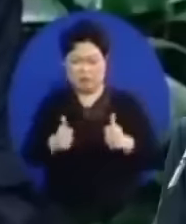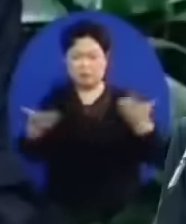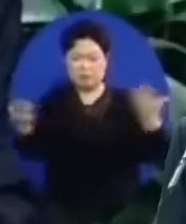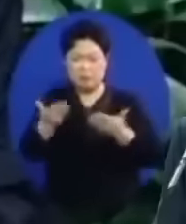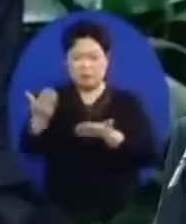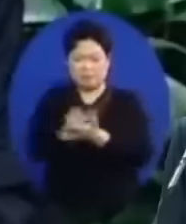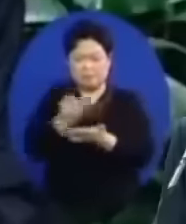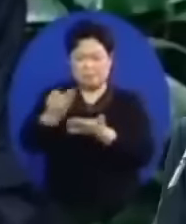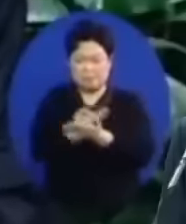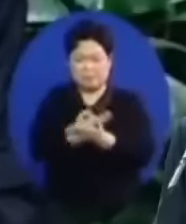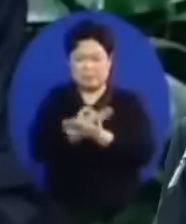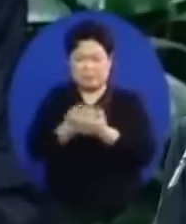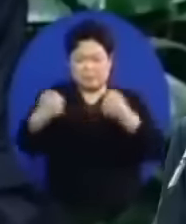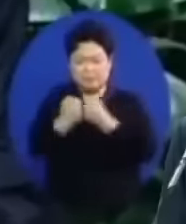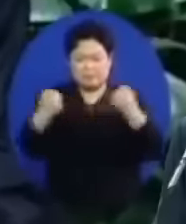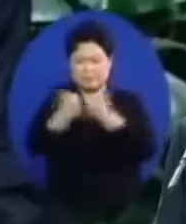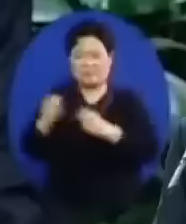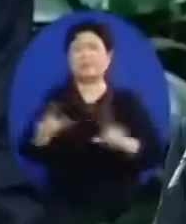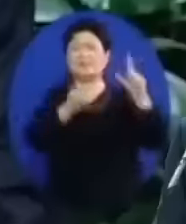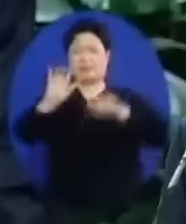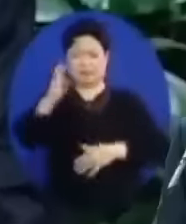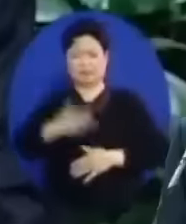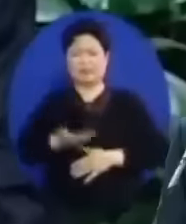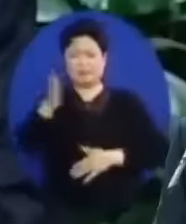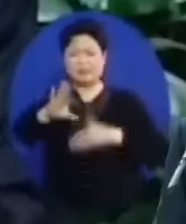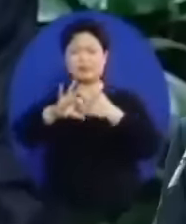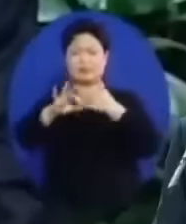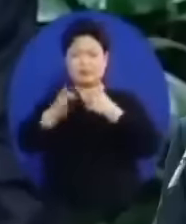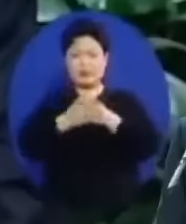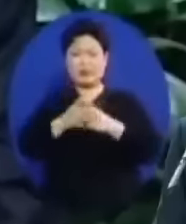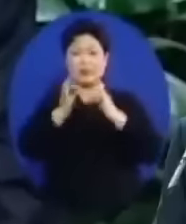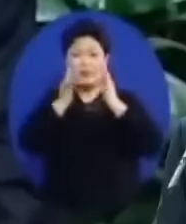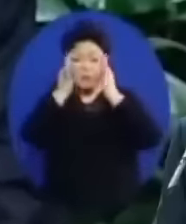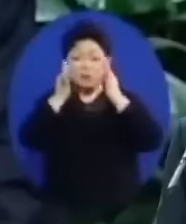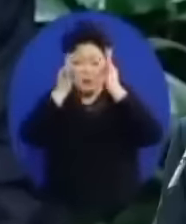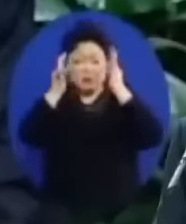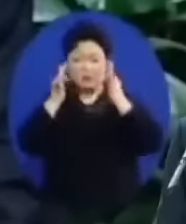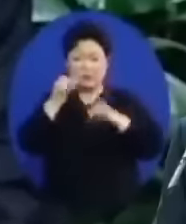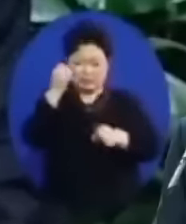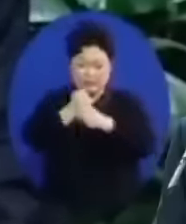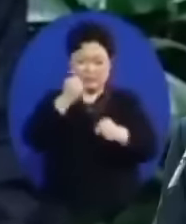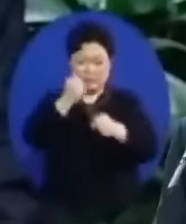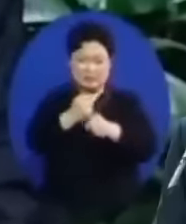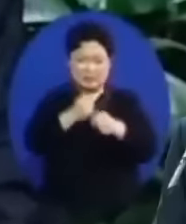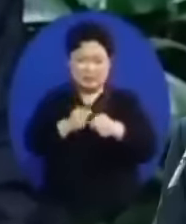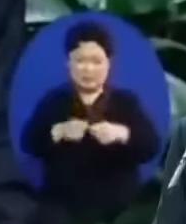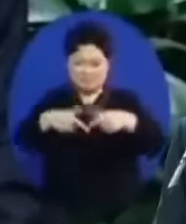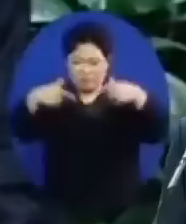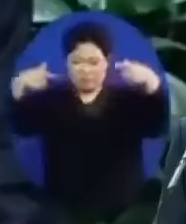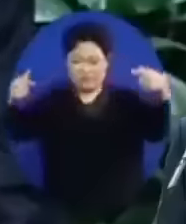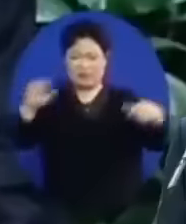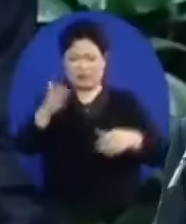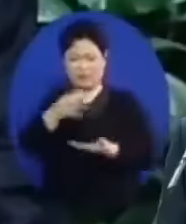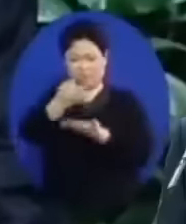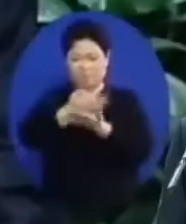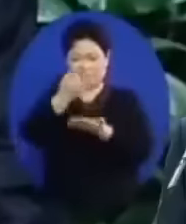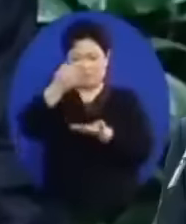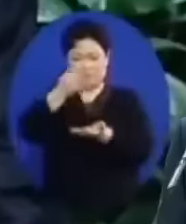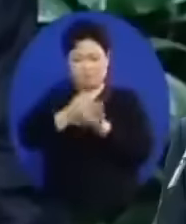일을 해서 투쟁하며 살아야 되는 것입니다. 그러므로 노력을 다함으로 생산성이 높아지고